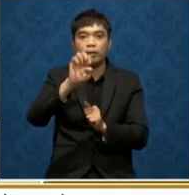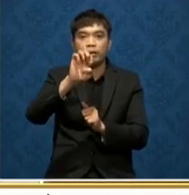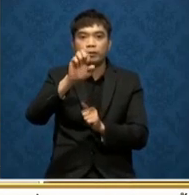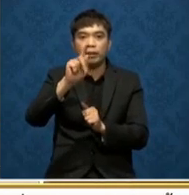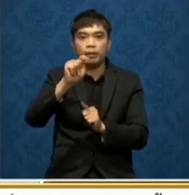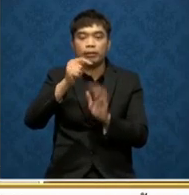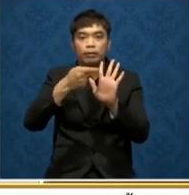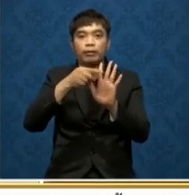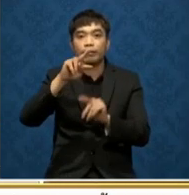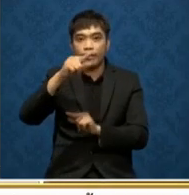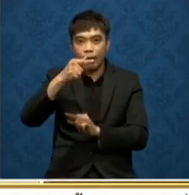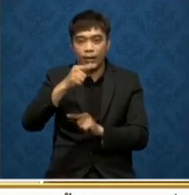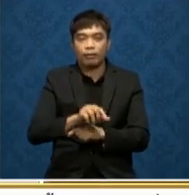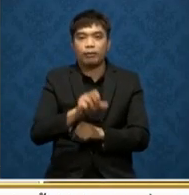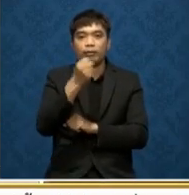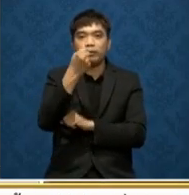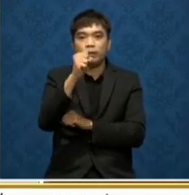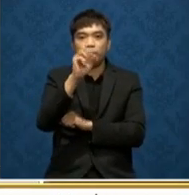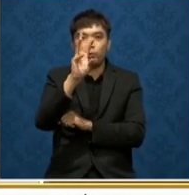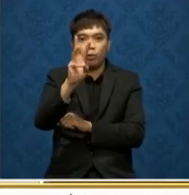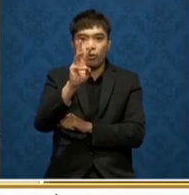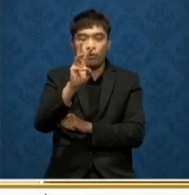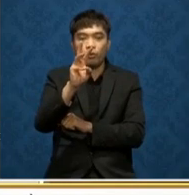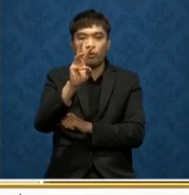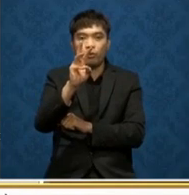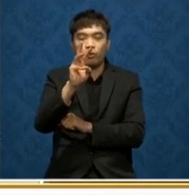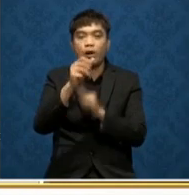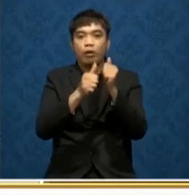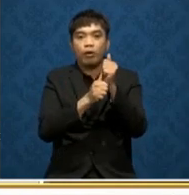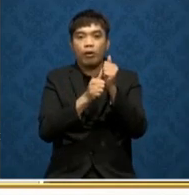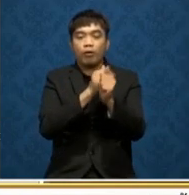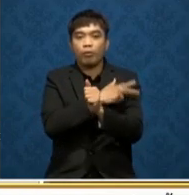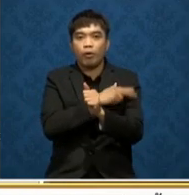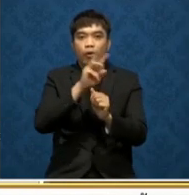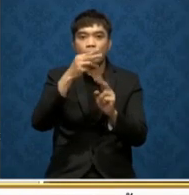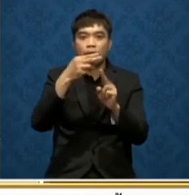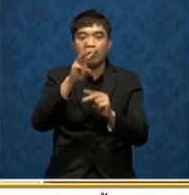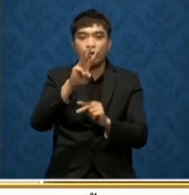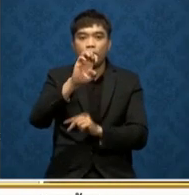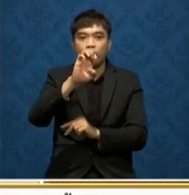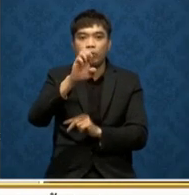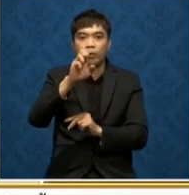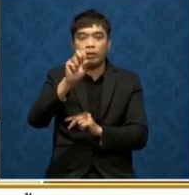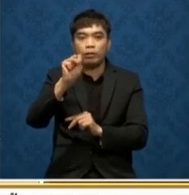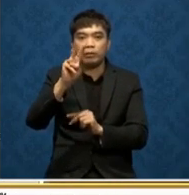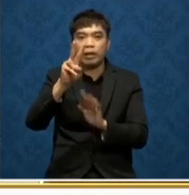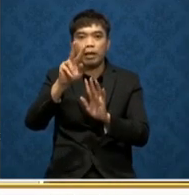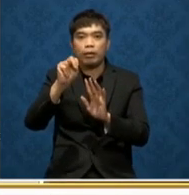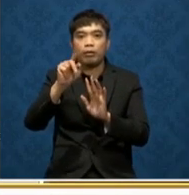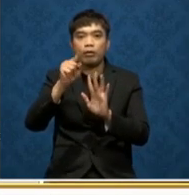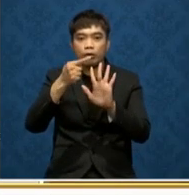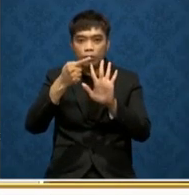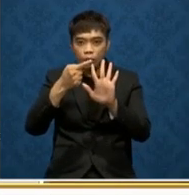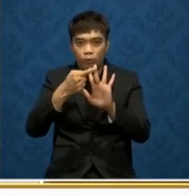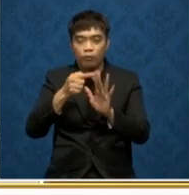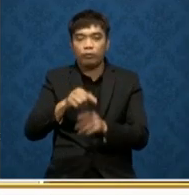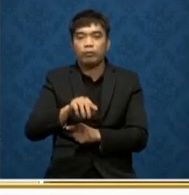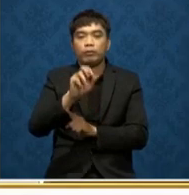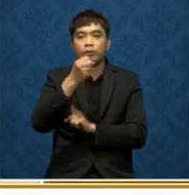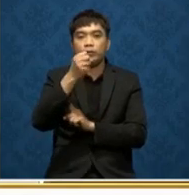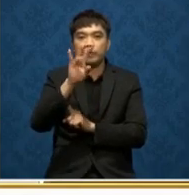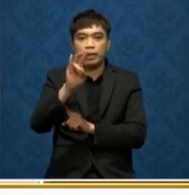า16รองศาสตราจารย์วิษณุอัฐวานิช17